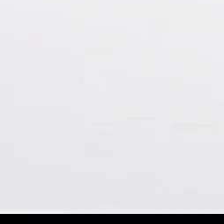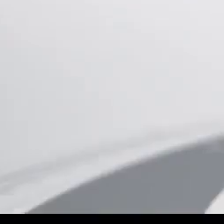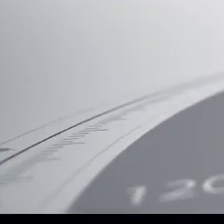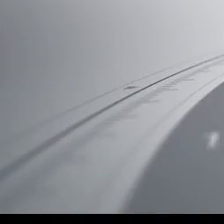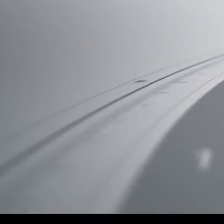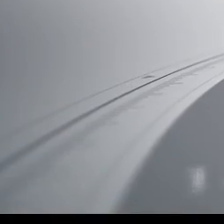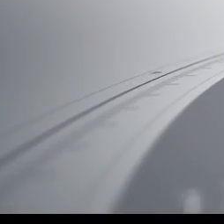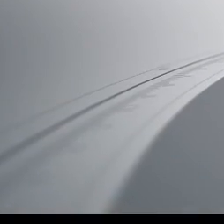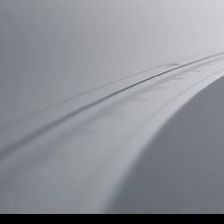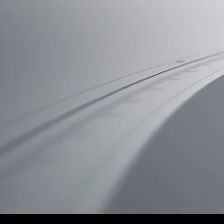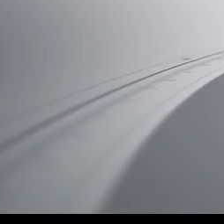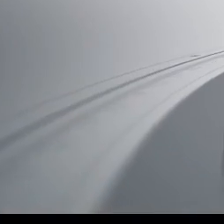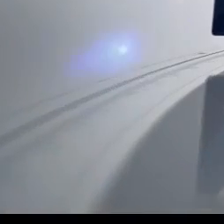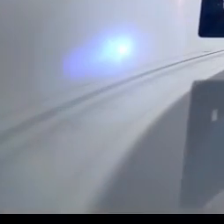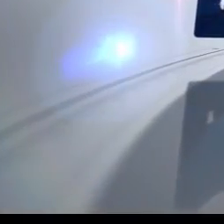оуалж байна.